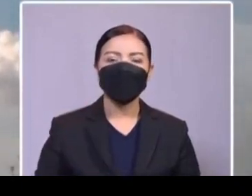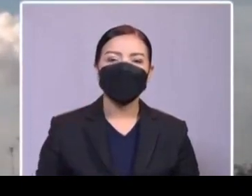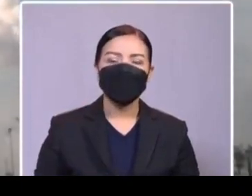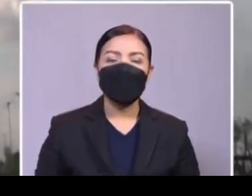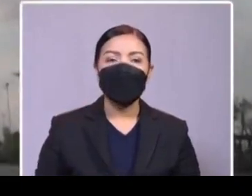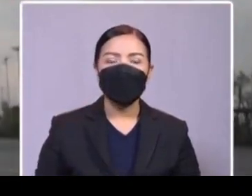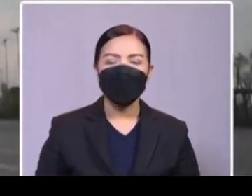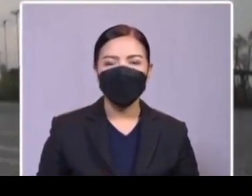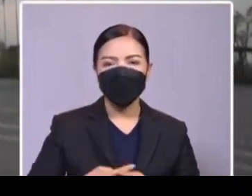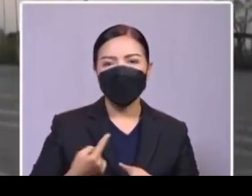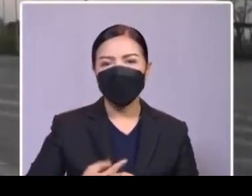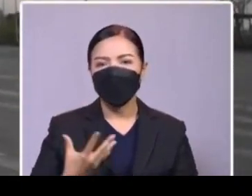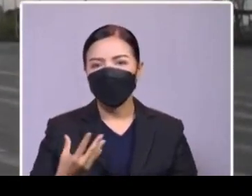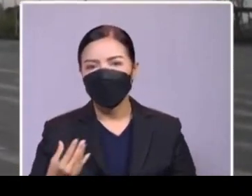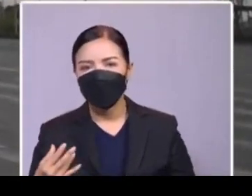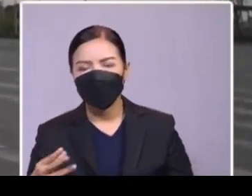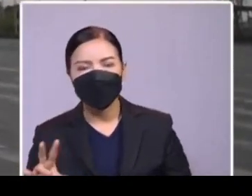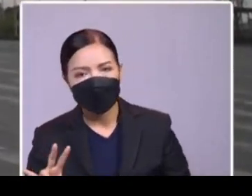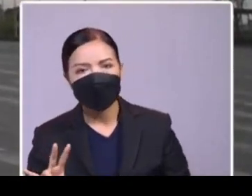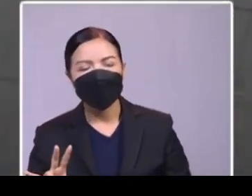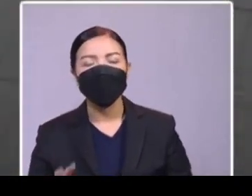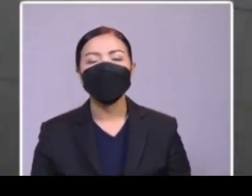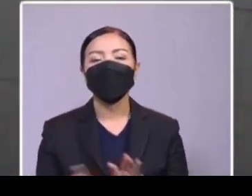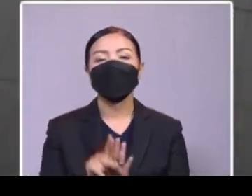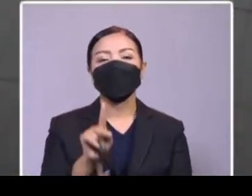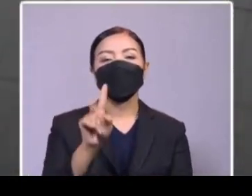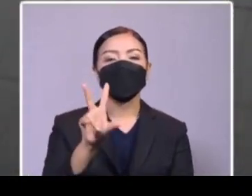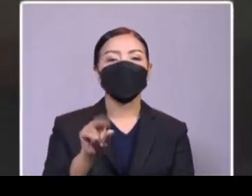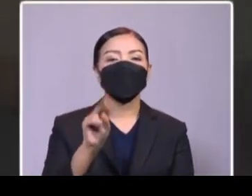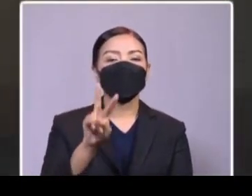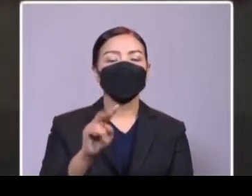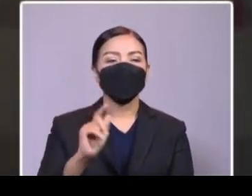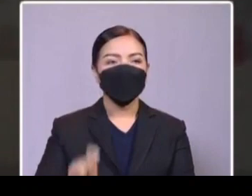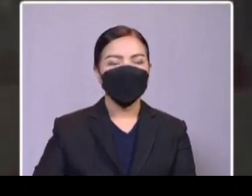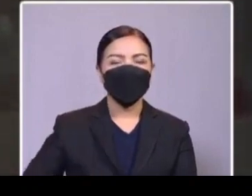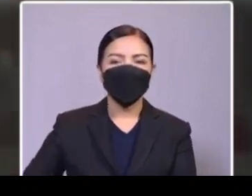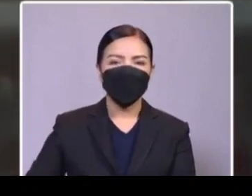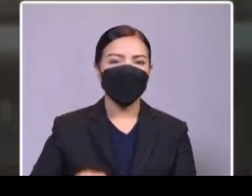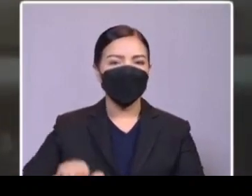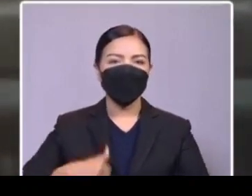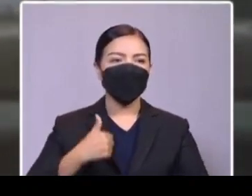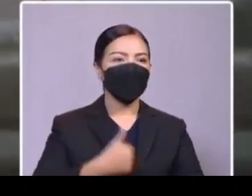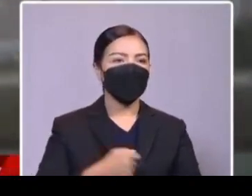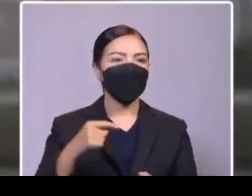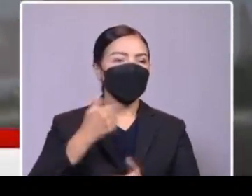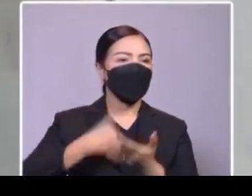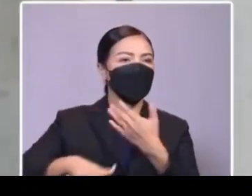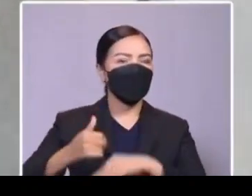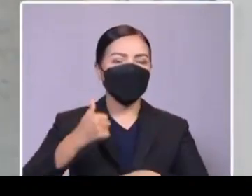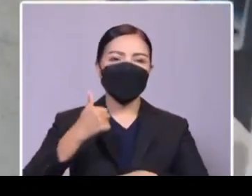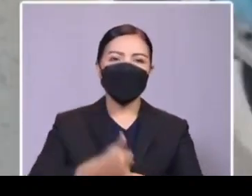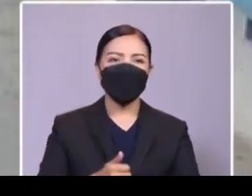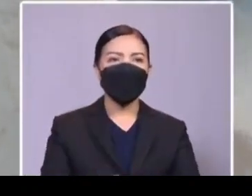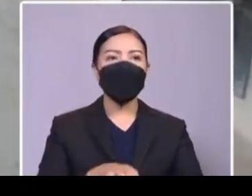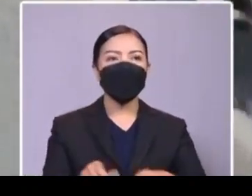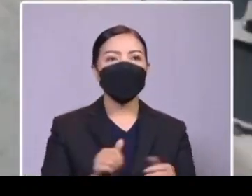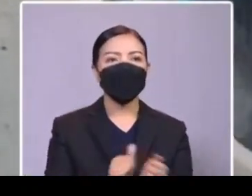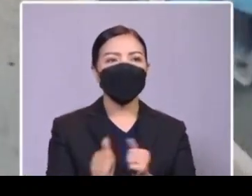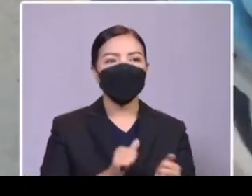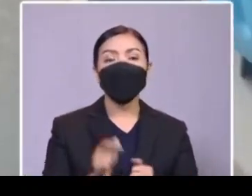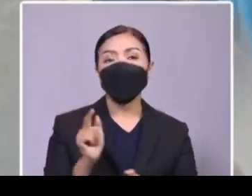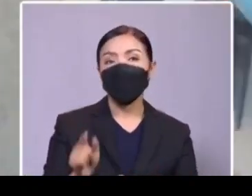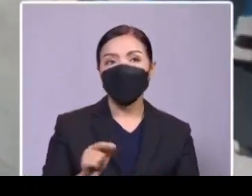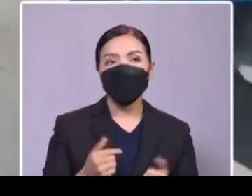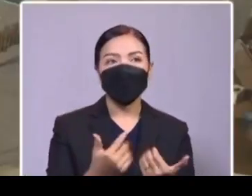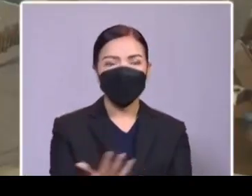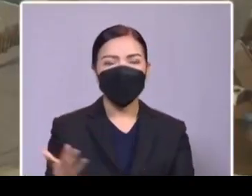เหลืออีก7เดือนกีฬาซีเกมครั้งที่32ที่ประเทศกัมพูชาเป็นเจ้าภาพครั้งแรกในประวัติศาสตร์จะเปิดฉากขึ้นซึ่งสนามกีฬาแห่งชาติมรดก